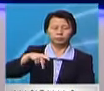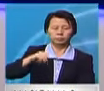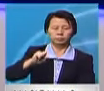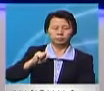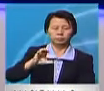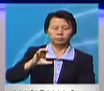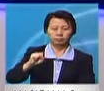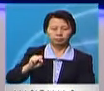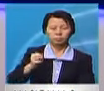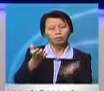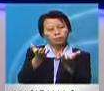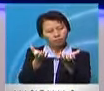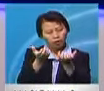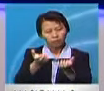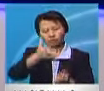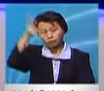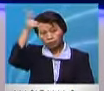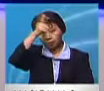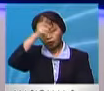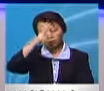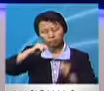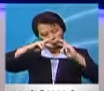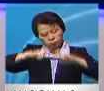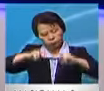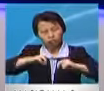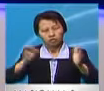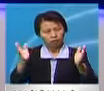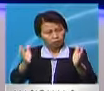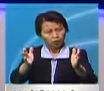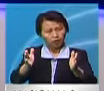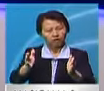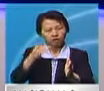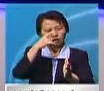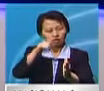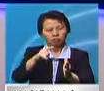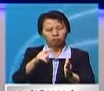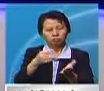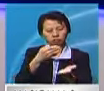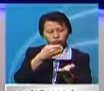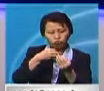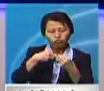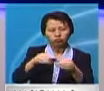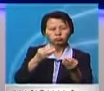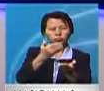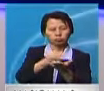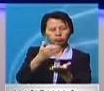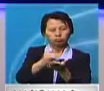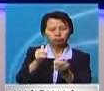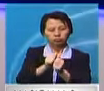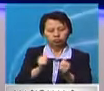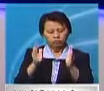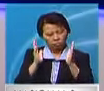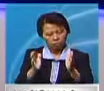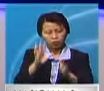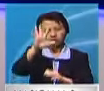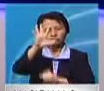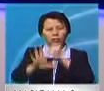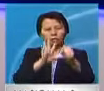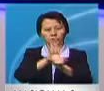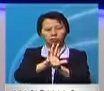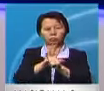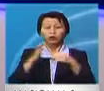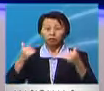Awam QPEX mahu kerajaan mengkaji tempoh moratorium penjualan rumah dipendekkan kepada maksimum 5 tahun